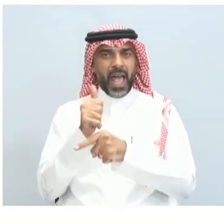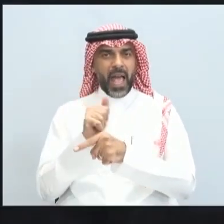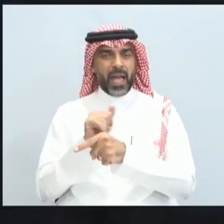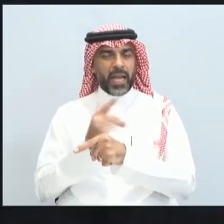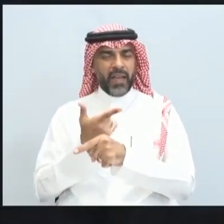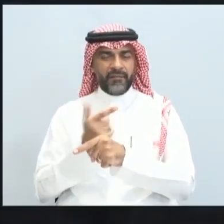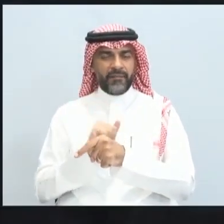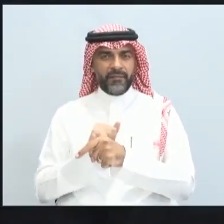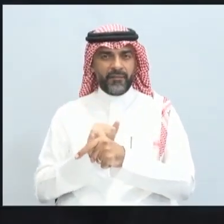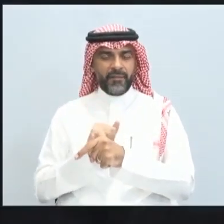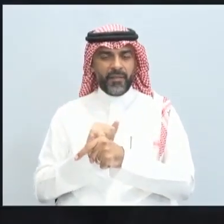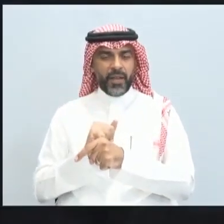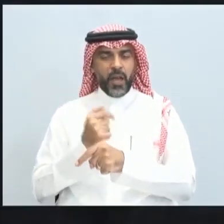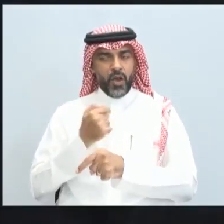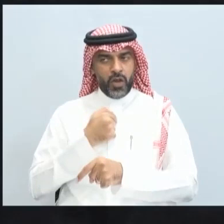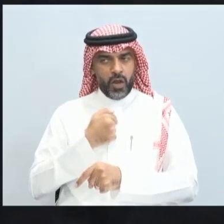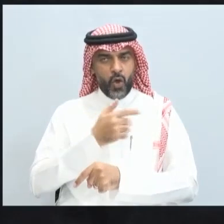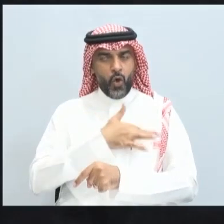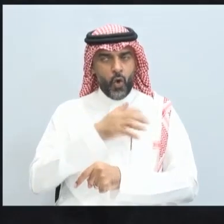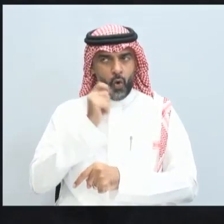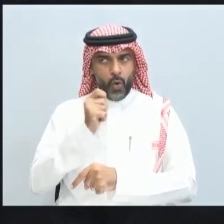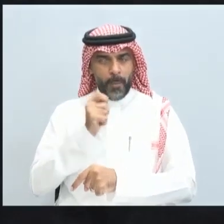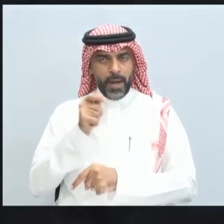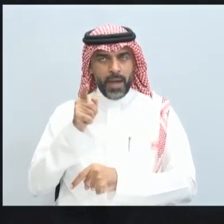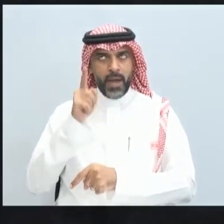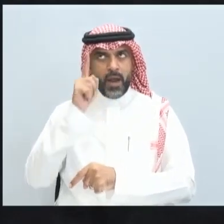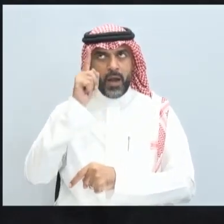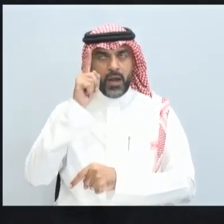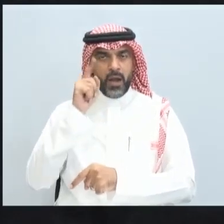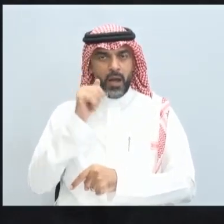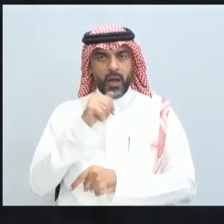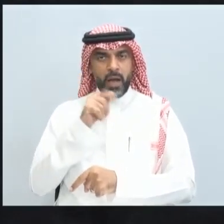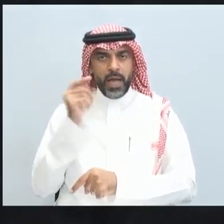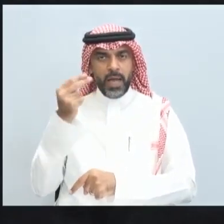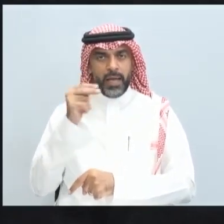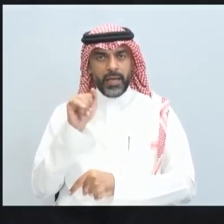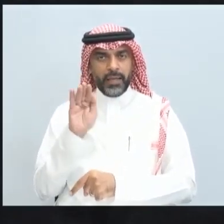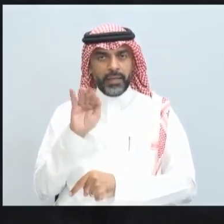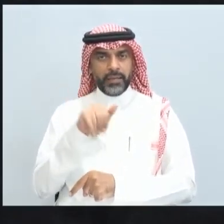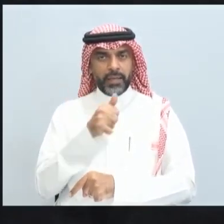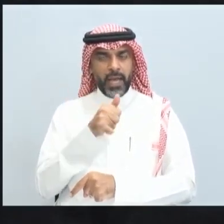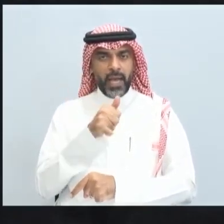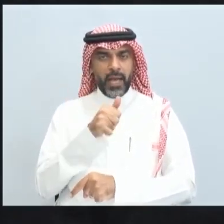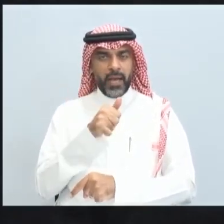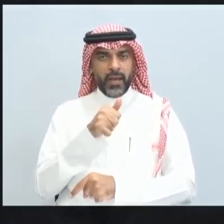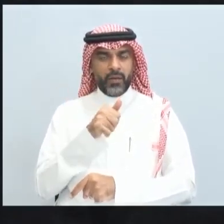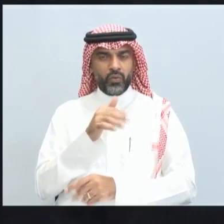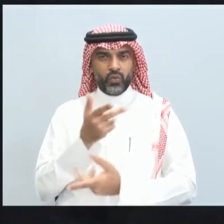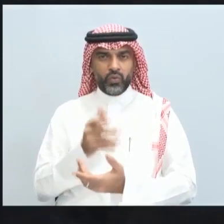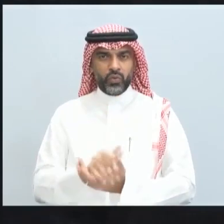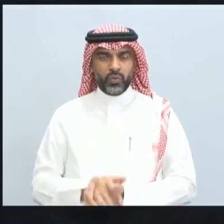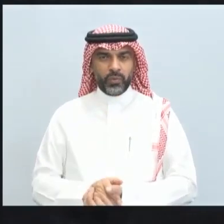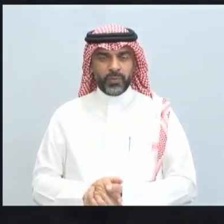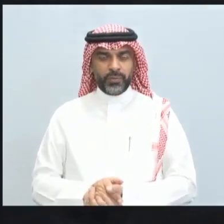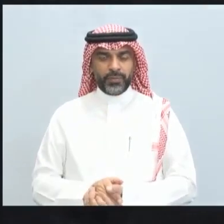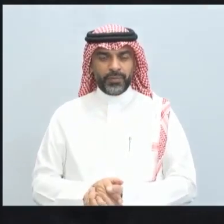نؤمن كمؤمنين ان عيسى امتاز عن سائر البشريه بماذا